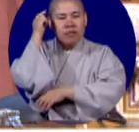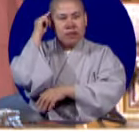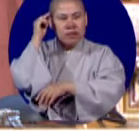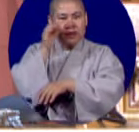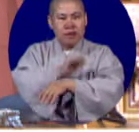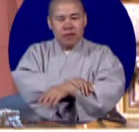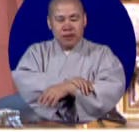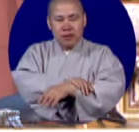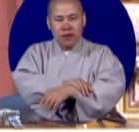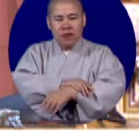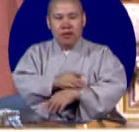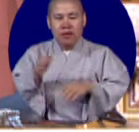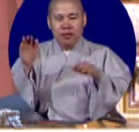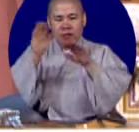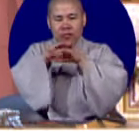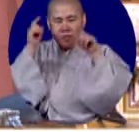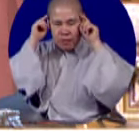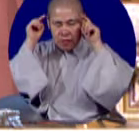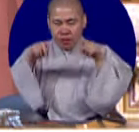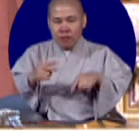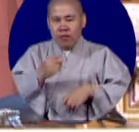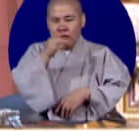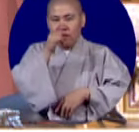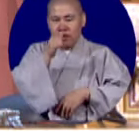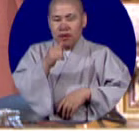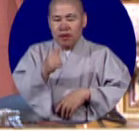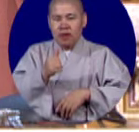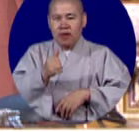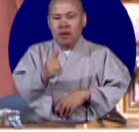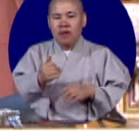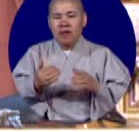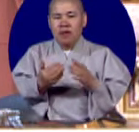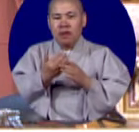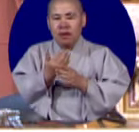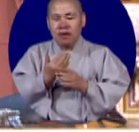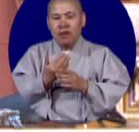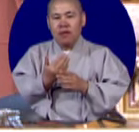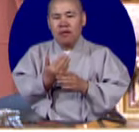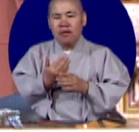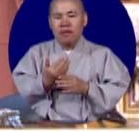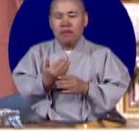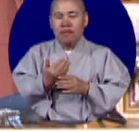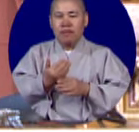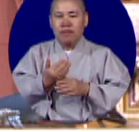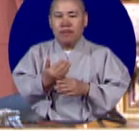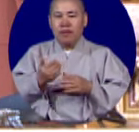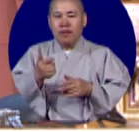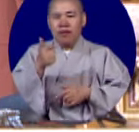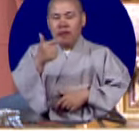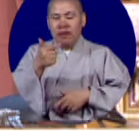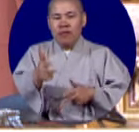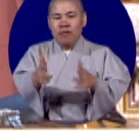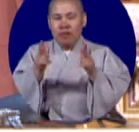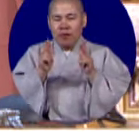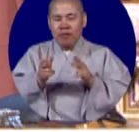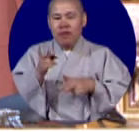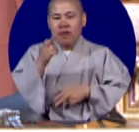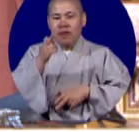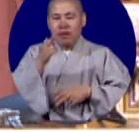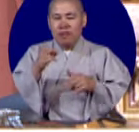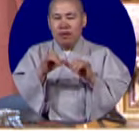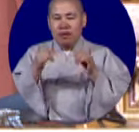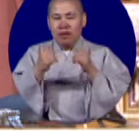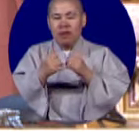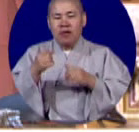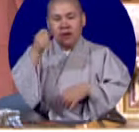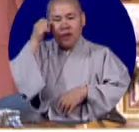12연기 무명으로부터 중생이 나온다. 그러니까 이제 제6바라밀은 그 12연기를 완전히 깨닫는